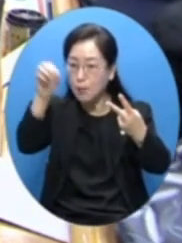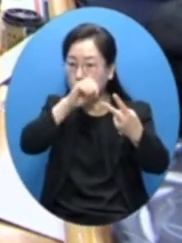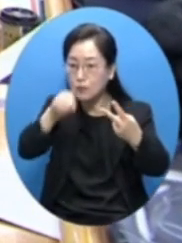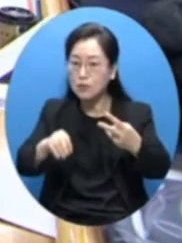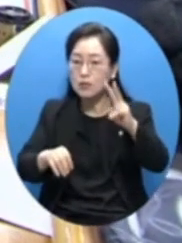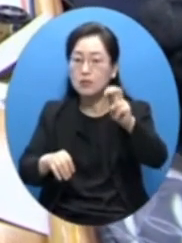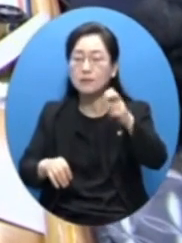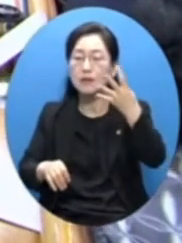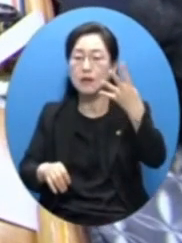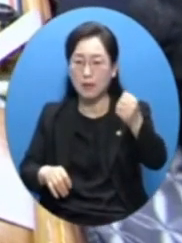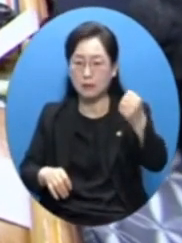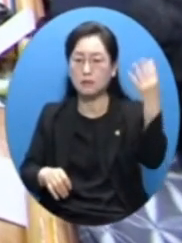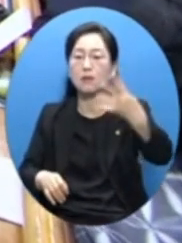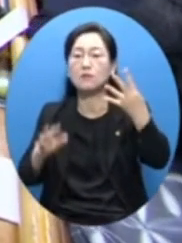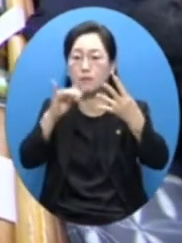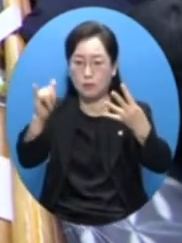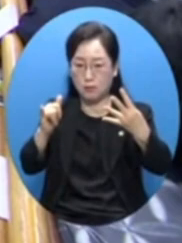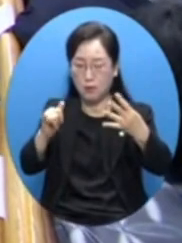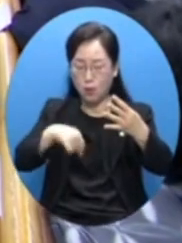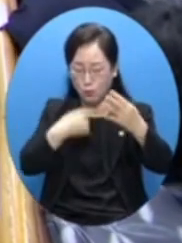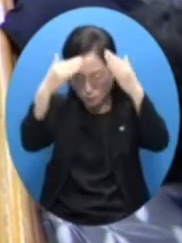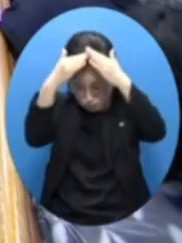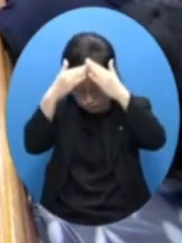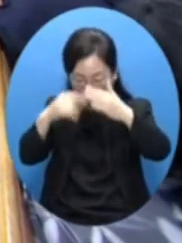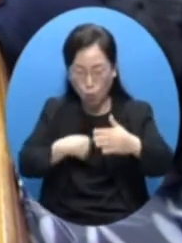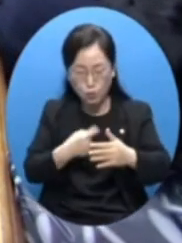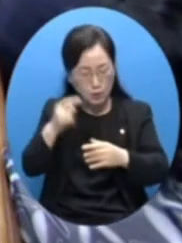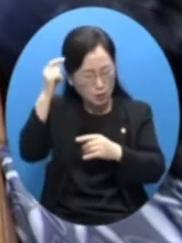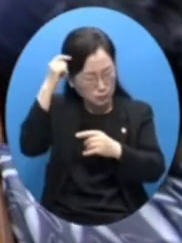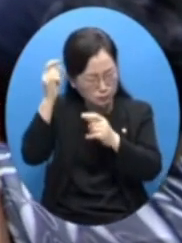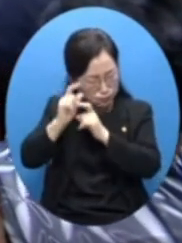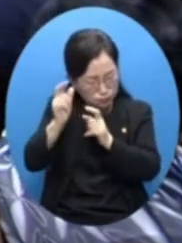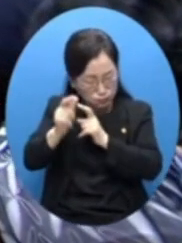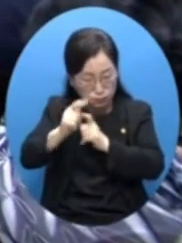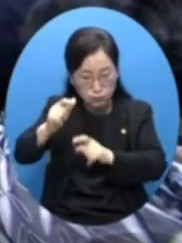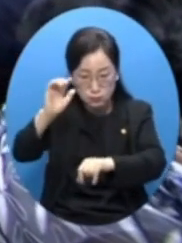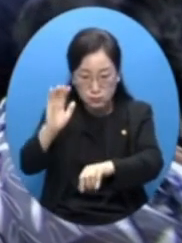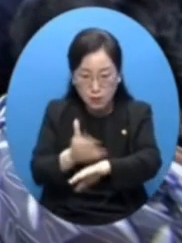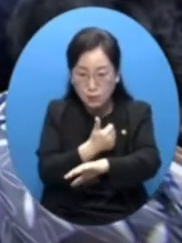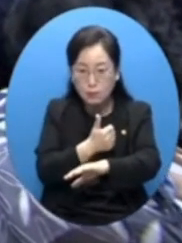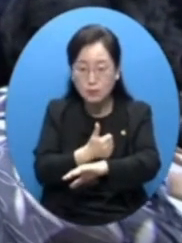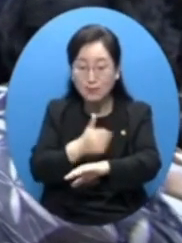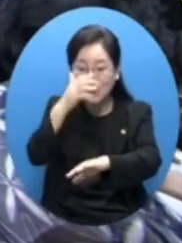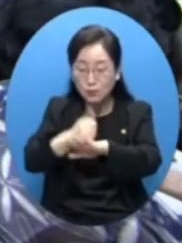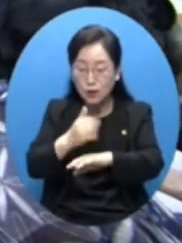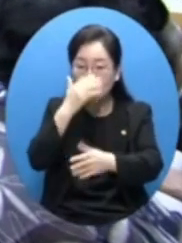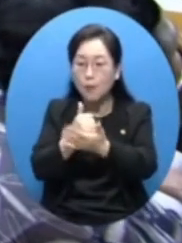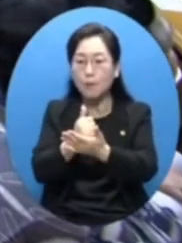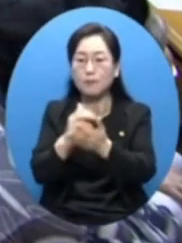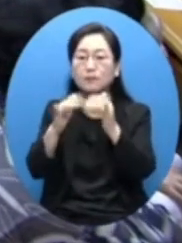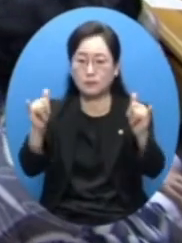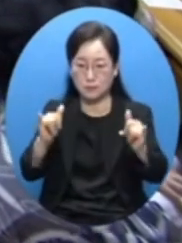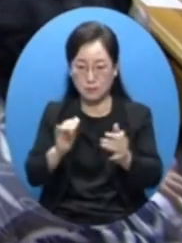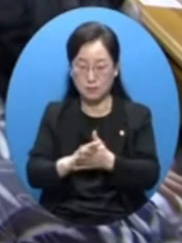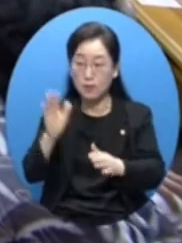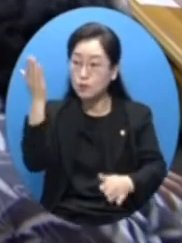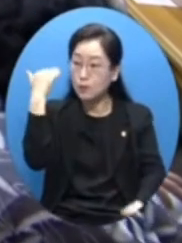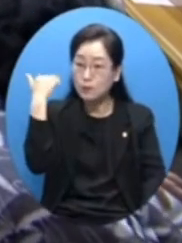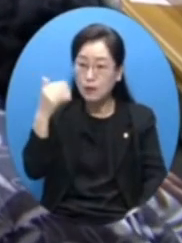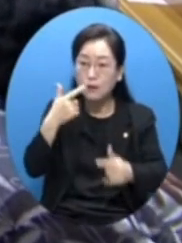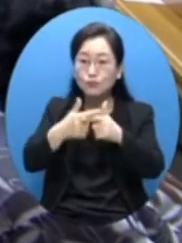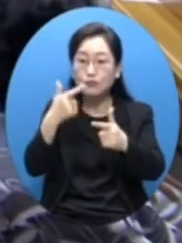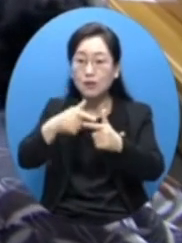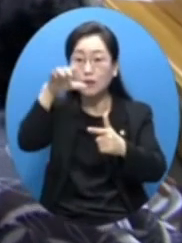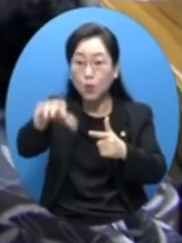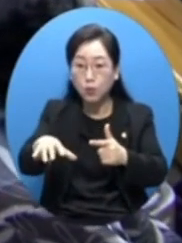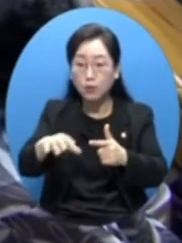은둔형 외톨이라고 합니다. 저 혼자의 생각에 깊이 빠져 살다가 잘못되면 범죄가 될 수가 있습니다. 이번에 부산에서